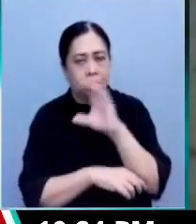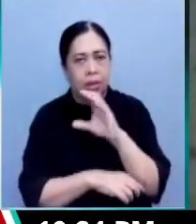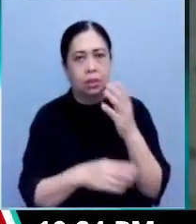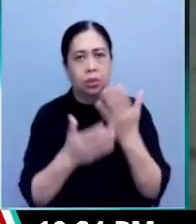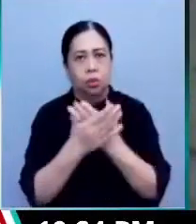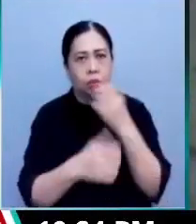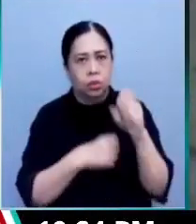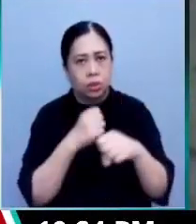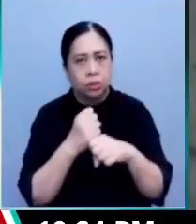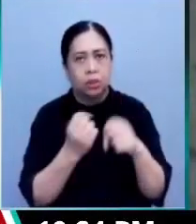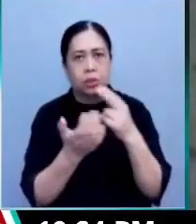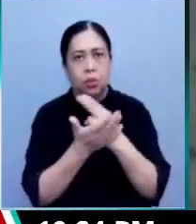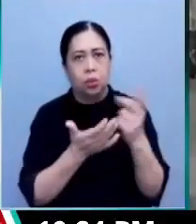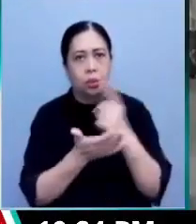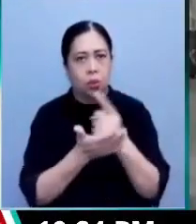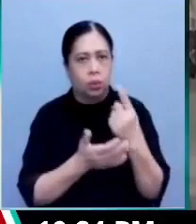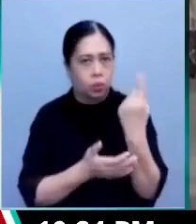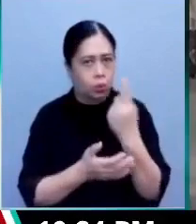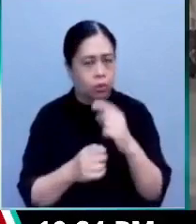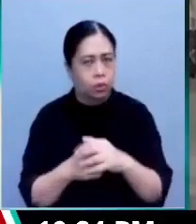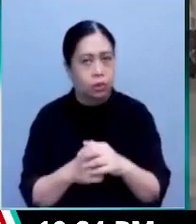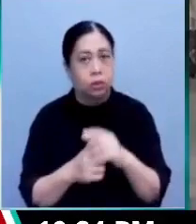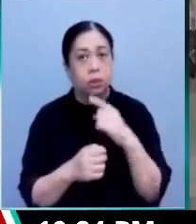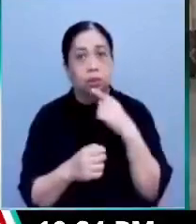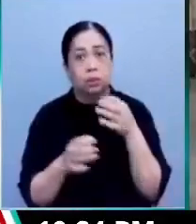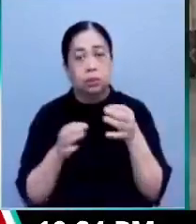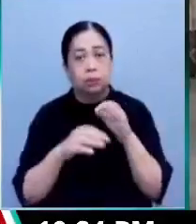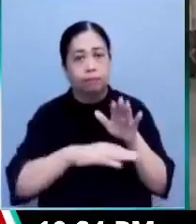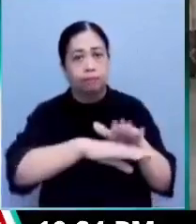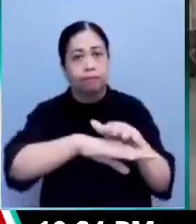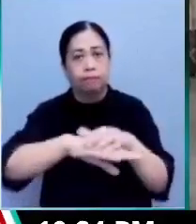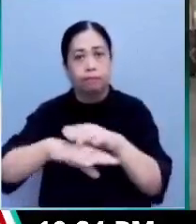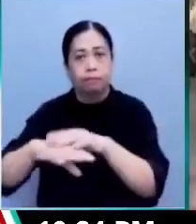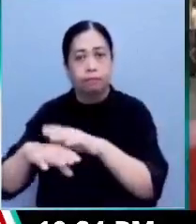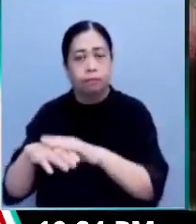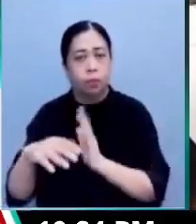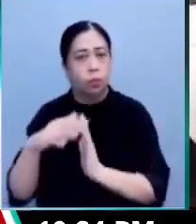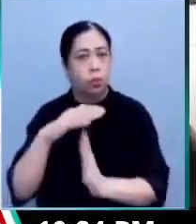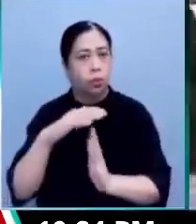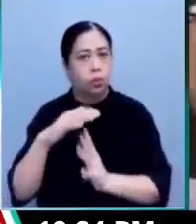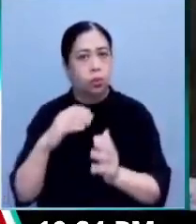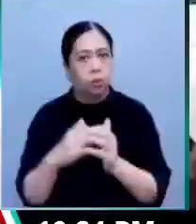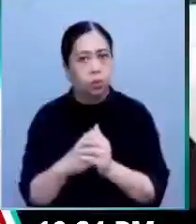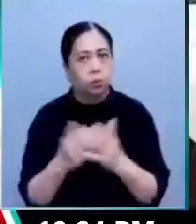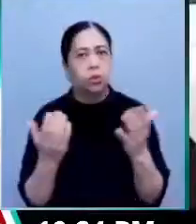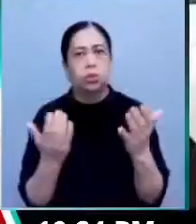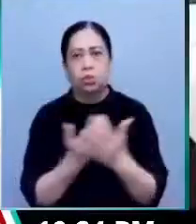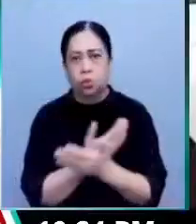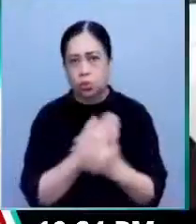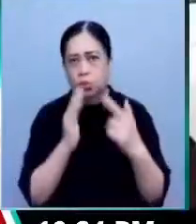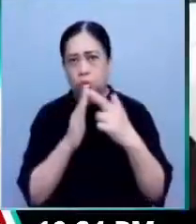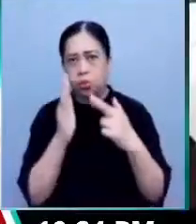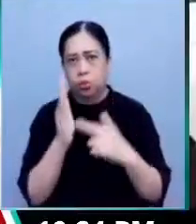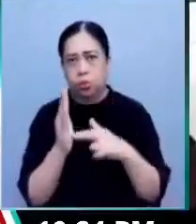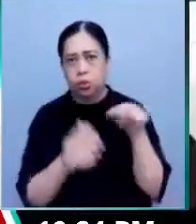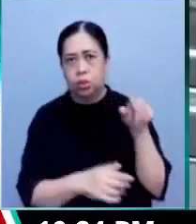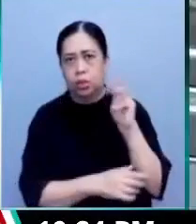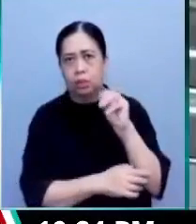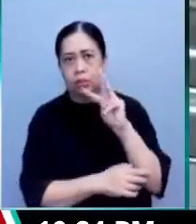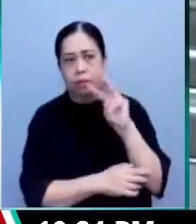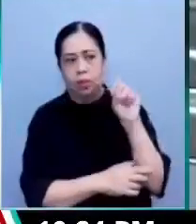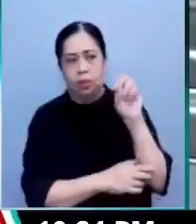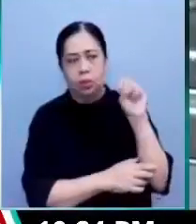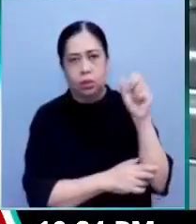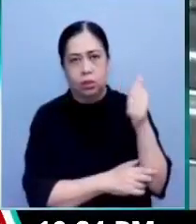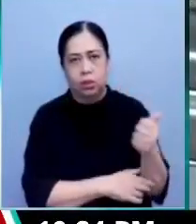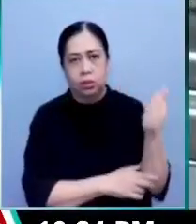araw. Paglilinaw ng Maynila, inaalerto lang nila ang kanilang mga customer sa bagong alituntunin ng MWSS Regulatory Office